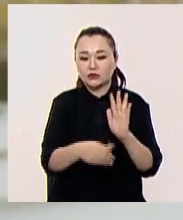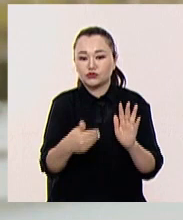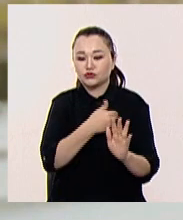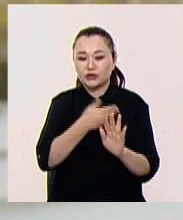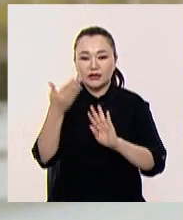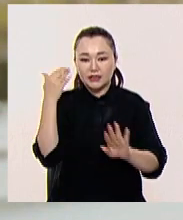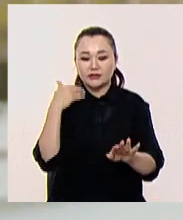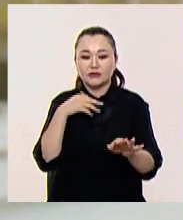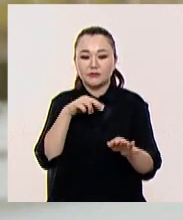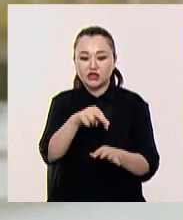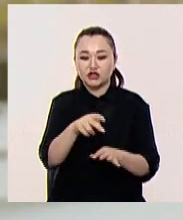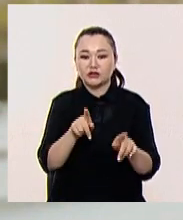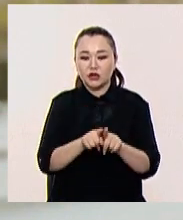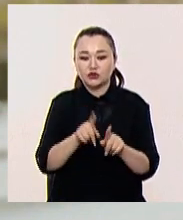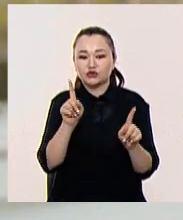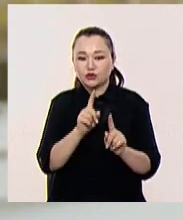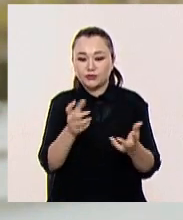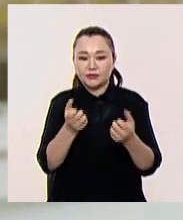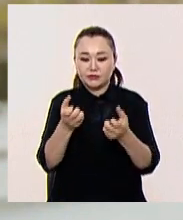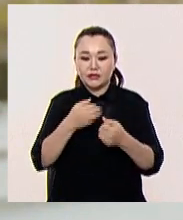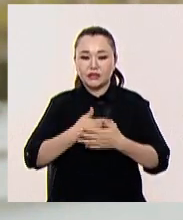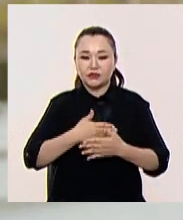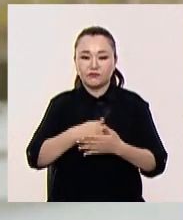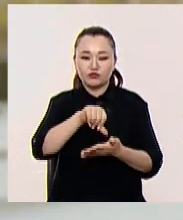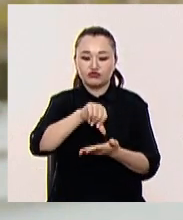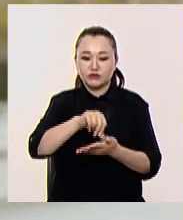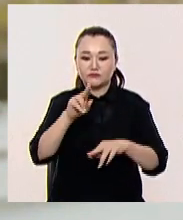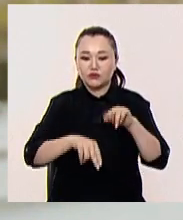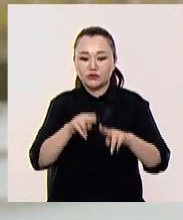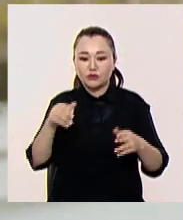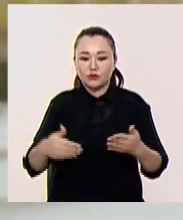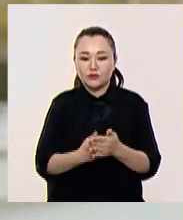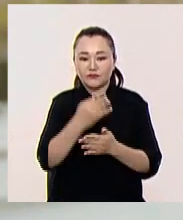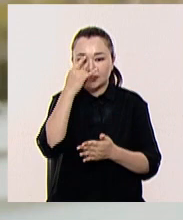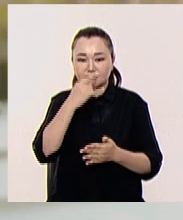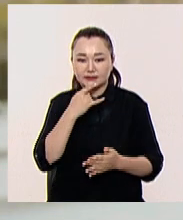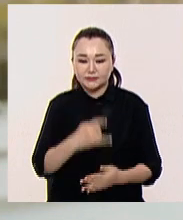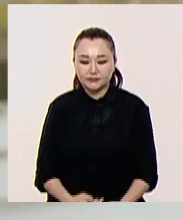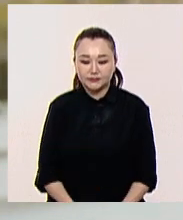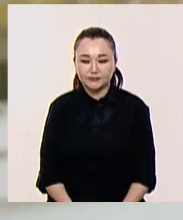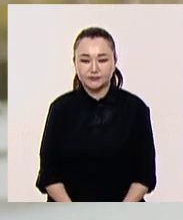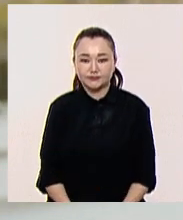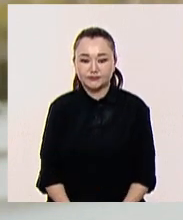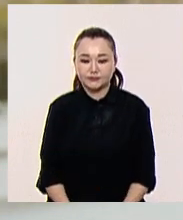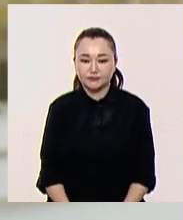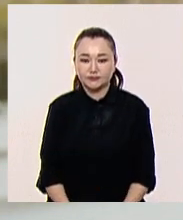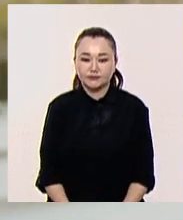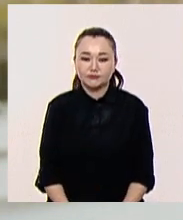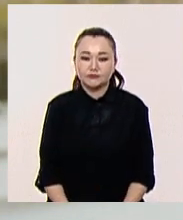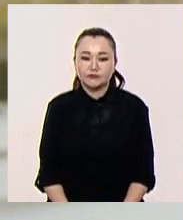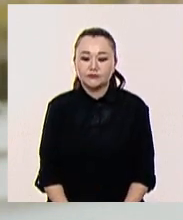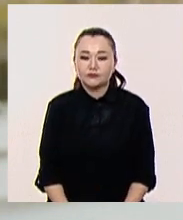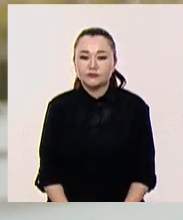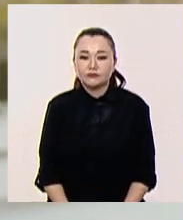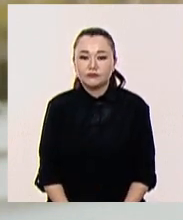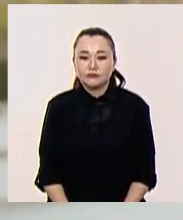они пошли на этот шаг, чтобы принимать активное участие в строительстве нового Казахстана. Далина Сипова, Нуркен